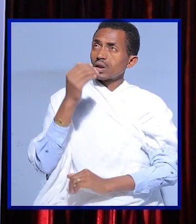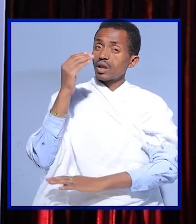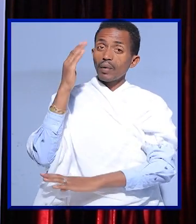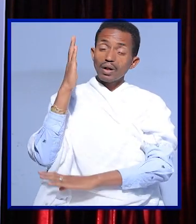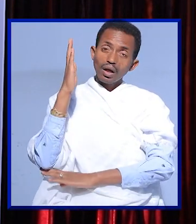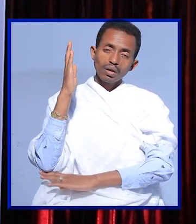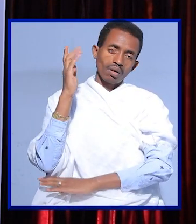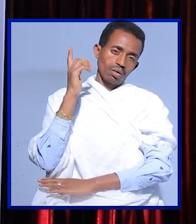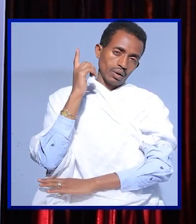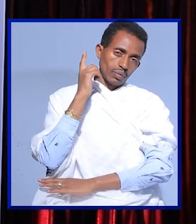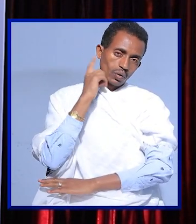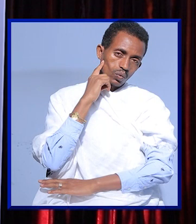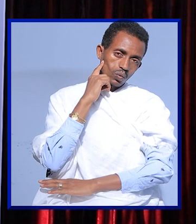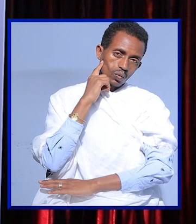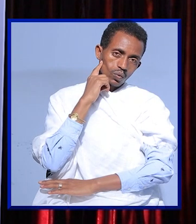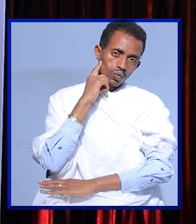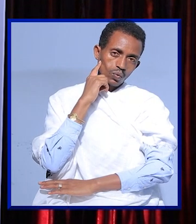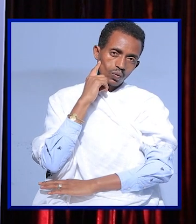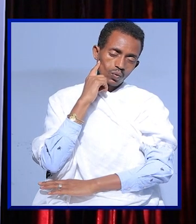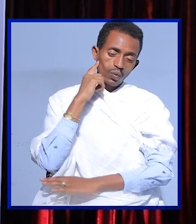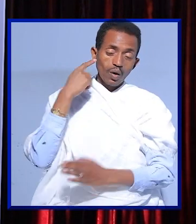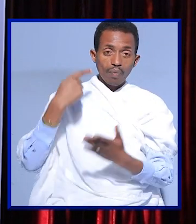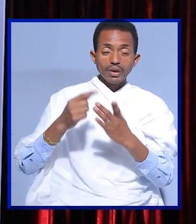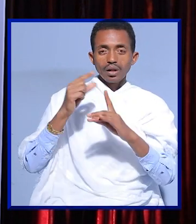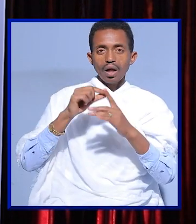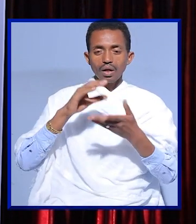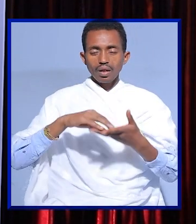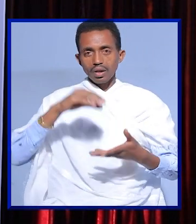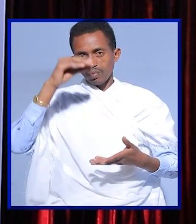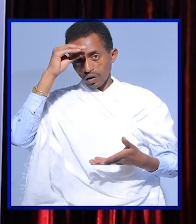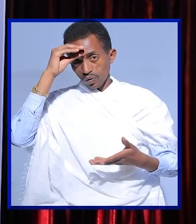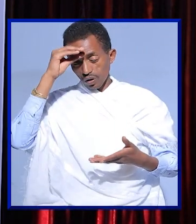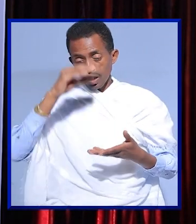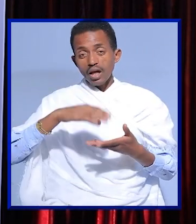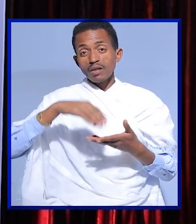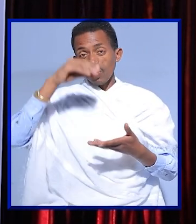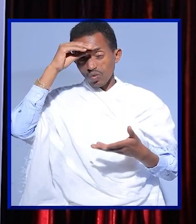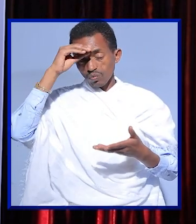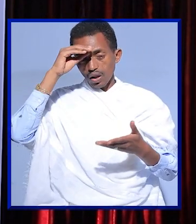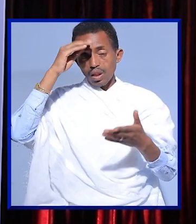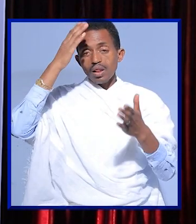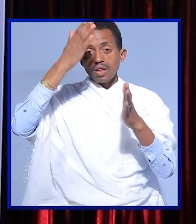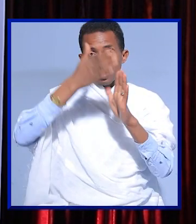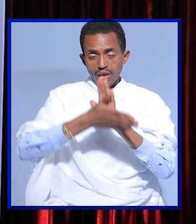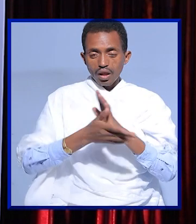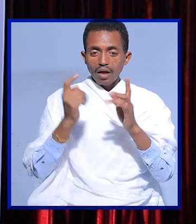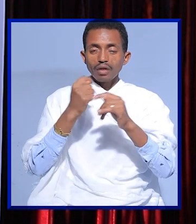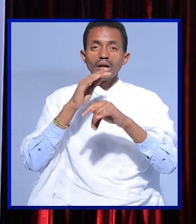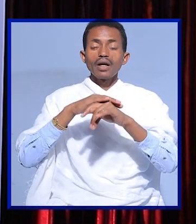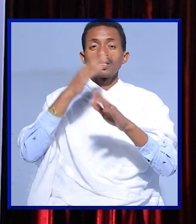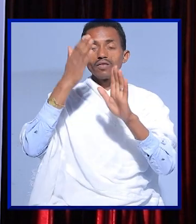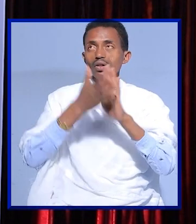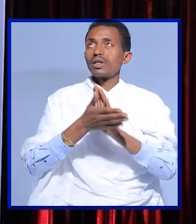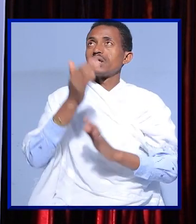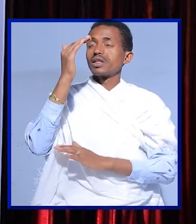የእግዚአብሔርን ቃል ሰምታችሁ በዚህ ቃል ተመራችሁ የተማራችሁትን እንድትፈጽሙት እግዚአብሔር